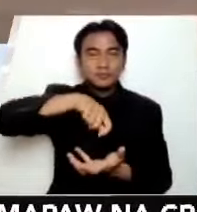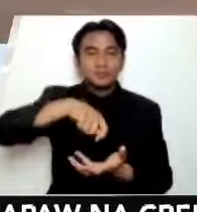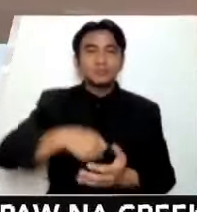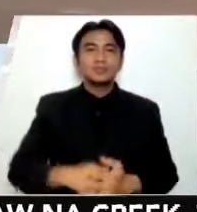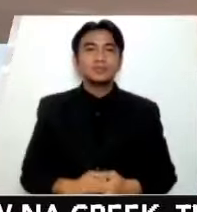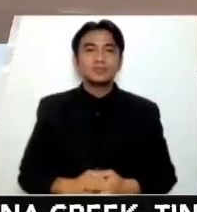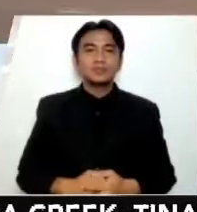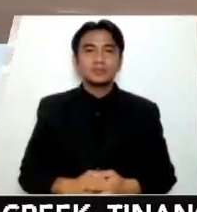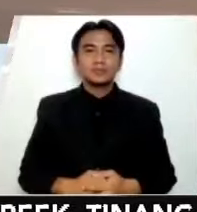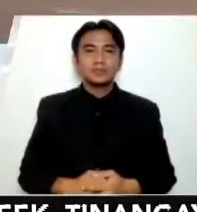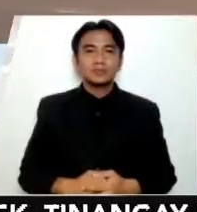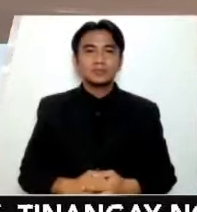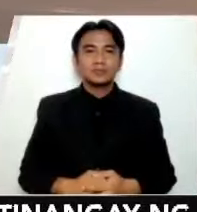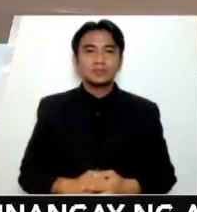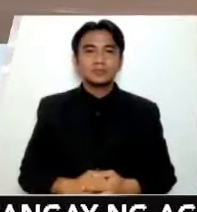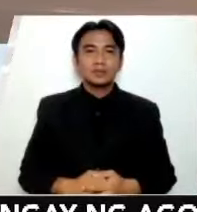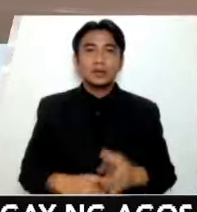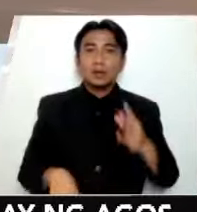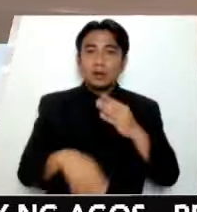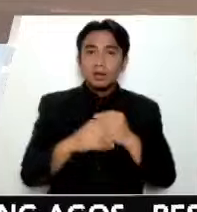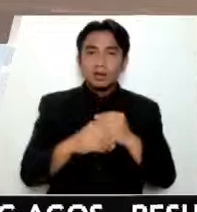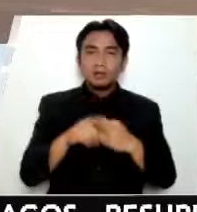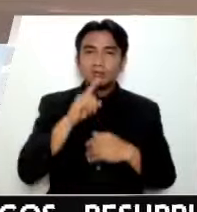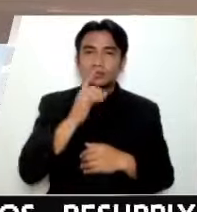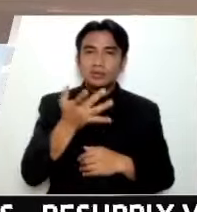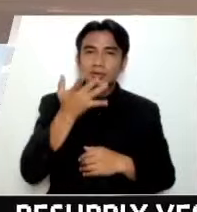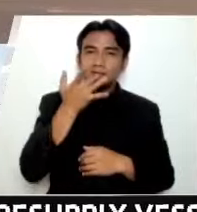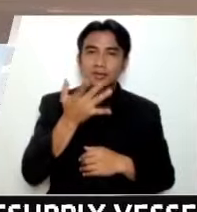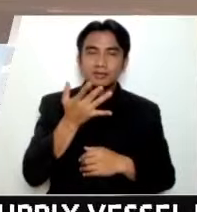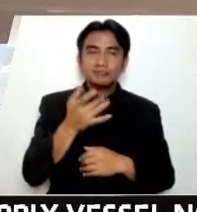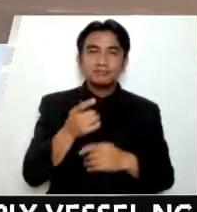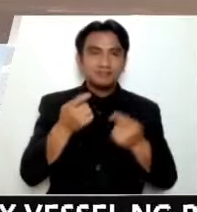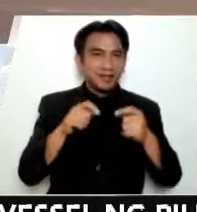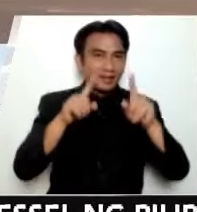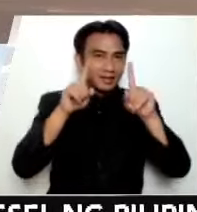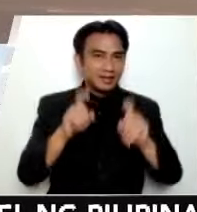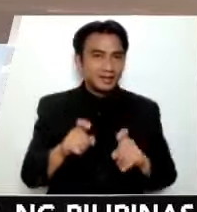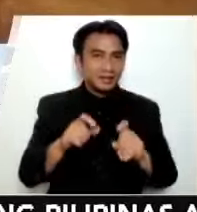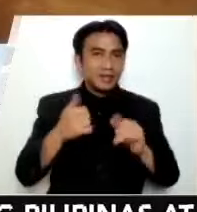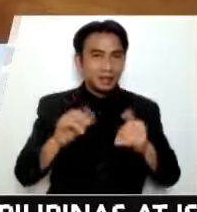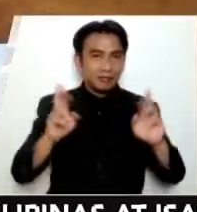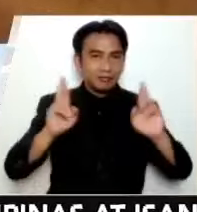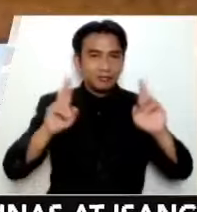At syempre, hindi mawawala ang taste test. Titikman na natin ngayon itong chapaguri.